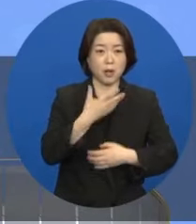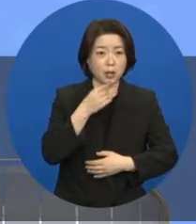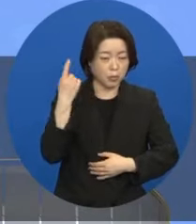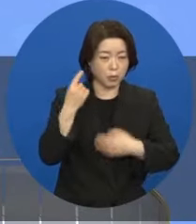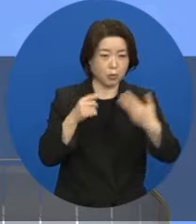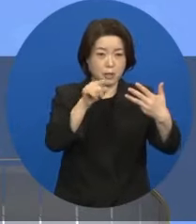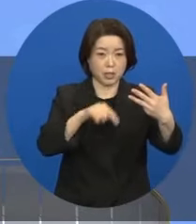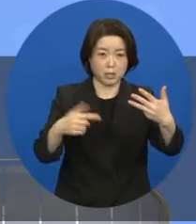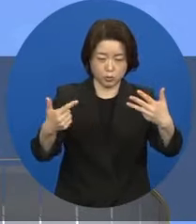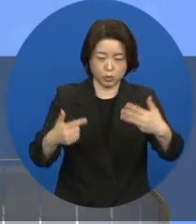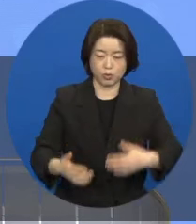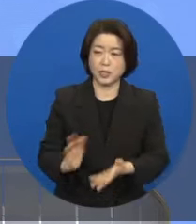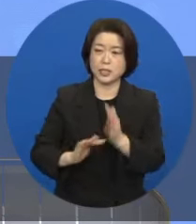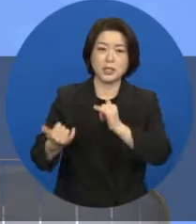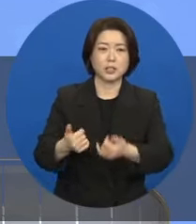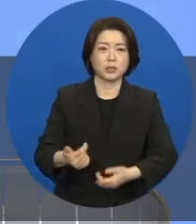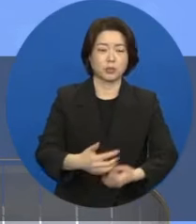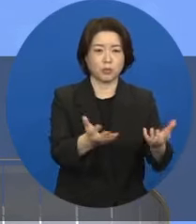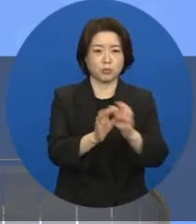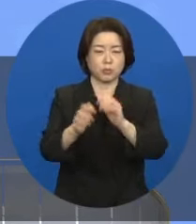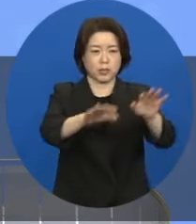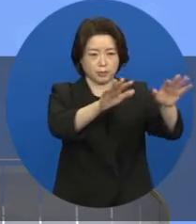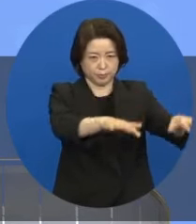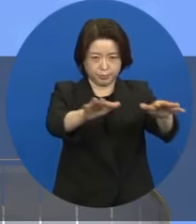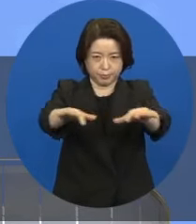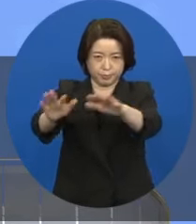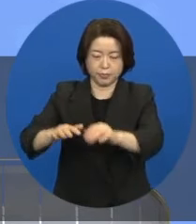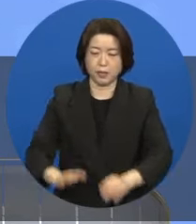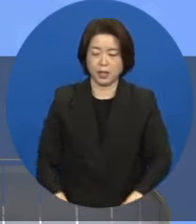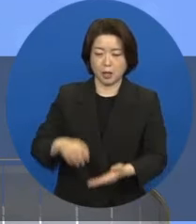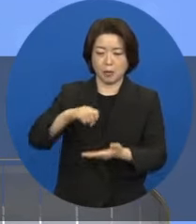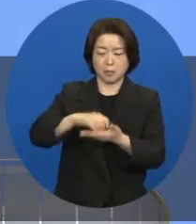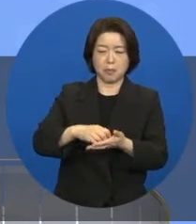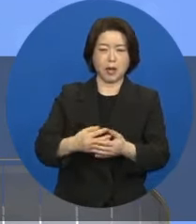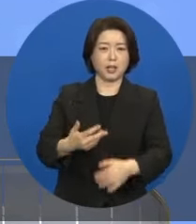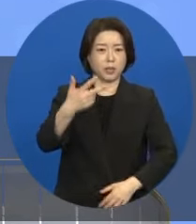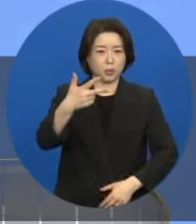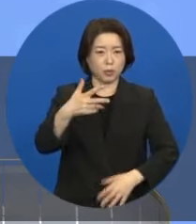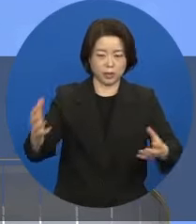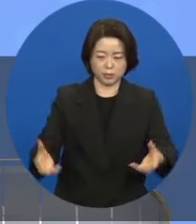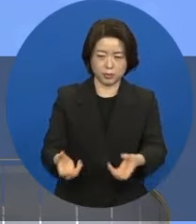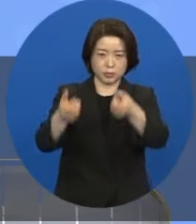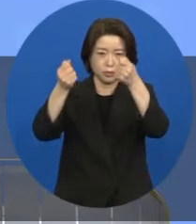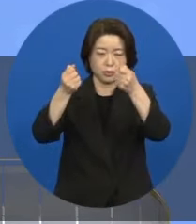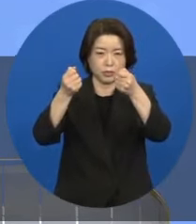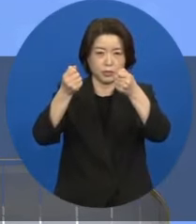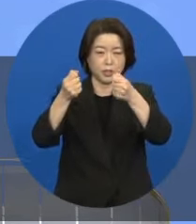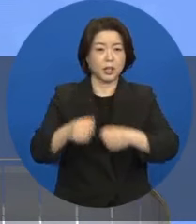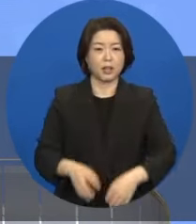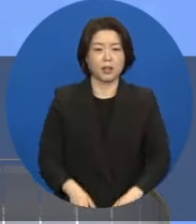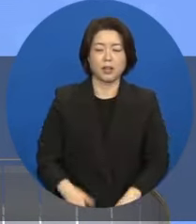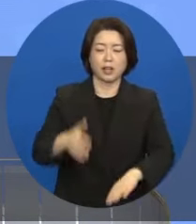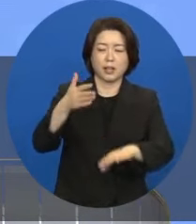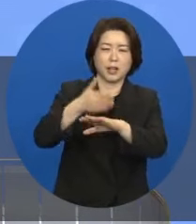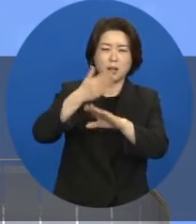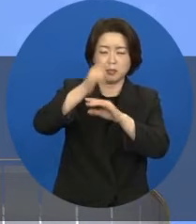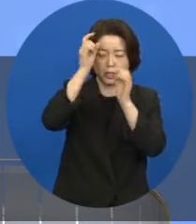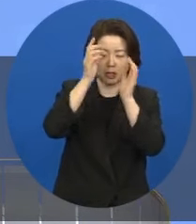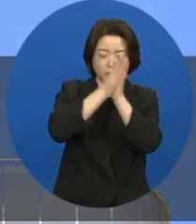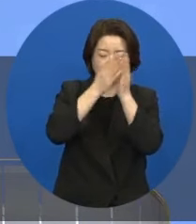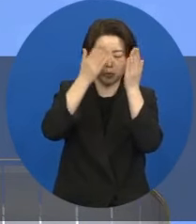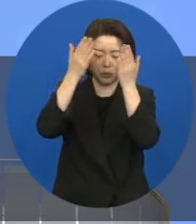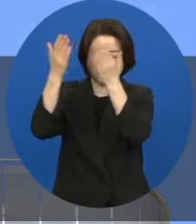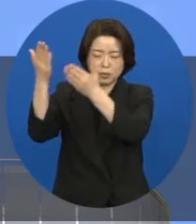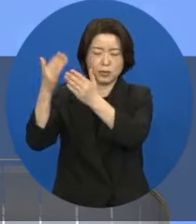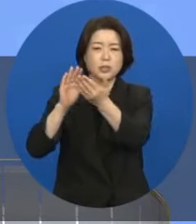기도였음을 명화의 땅이 안게 하셨다 그리고 빵 일곱 개를 들어서 오병이어 기적과 다른 기적이에요 감사 기도를